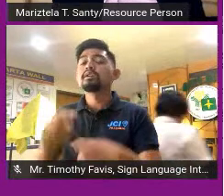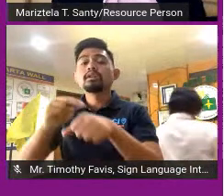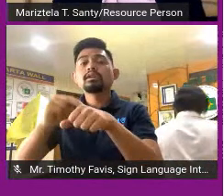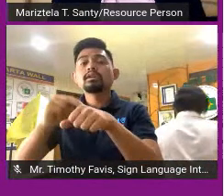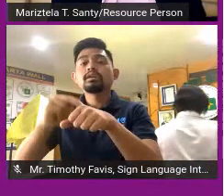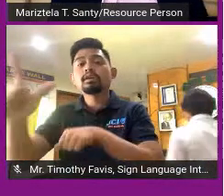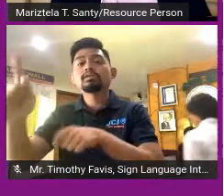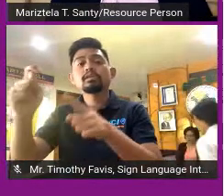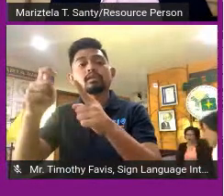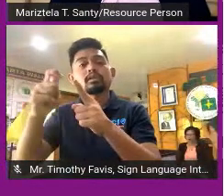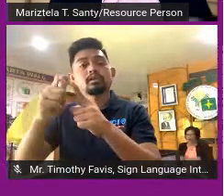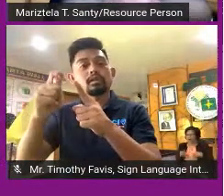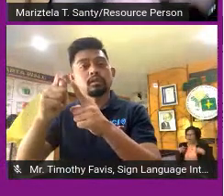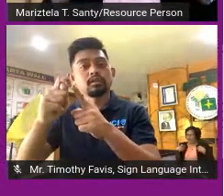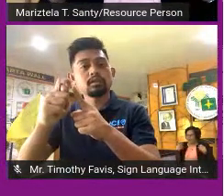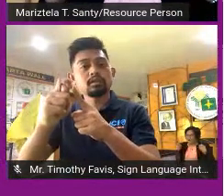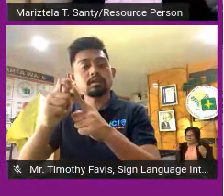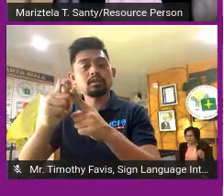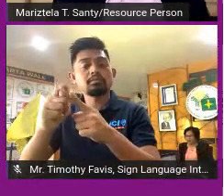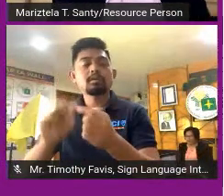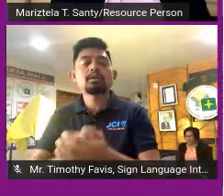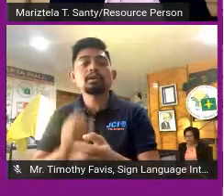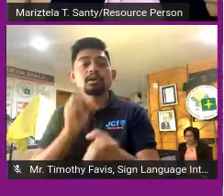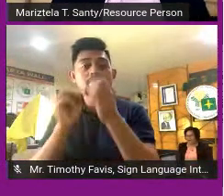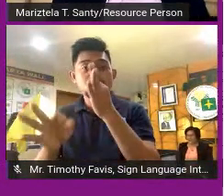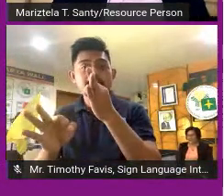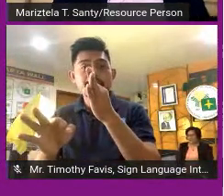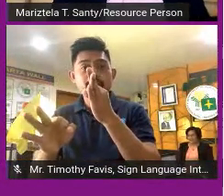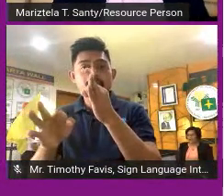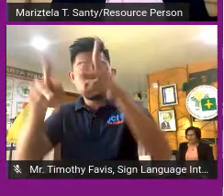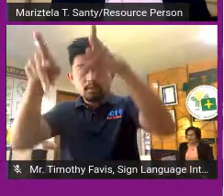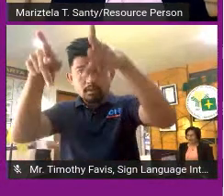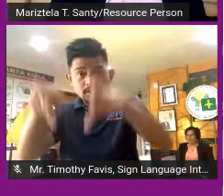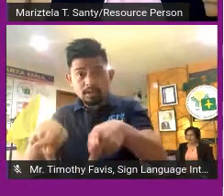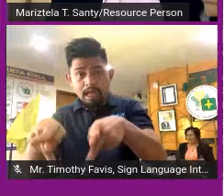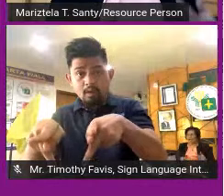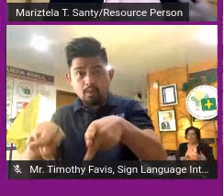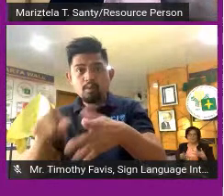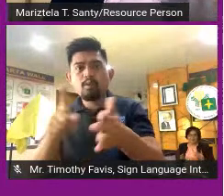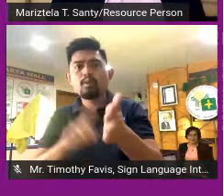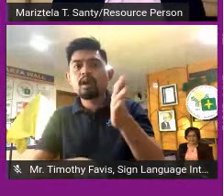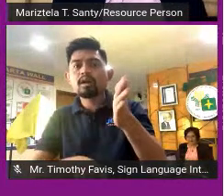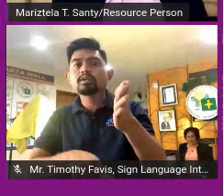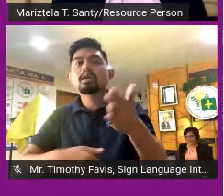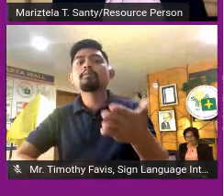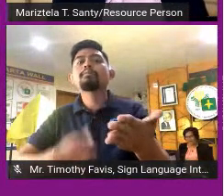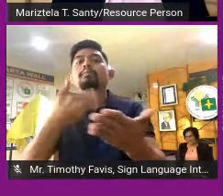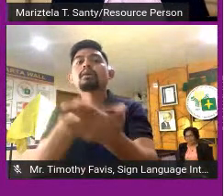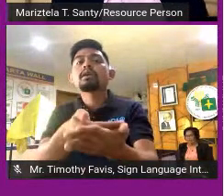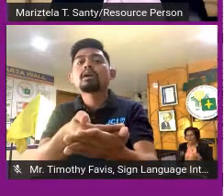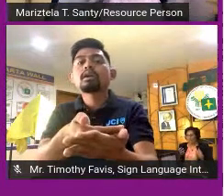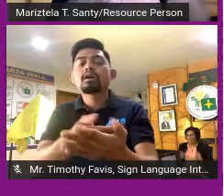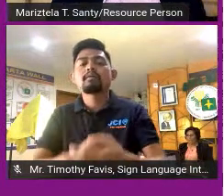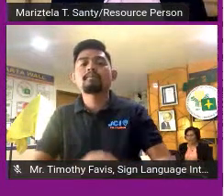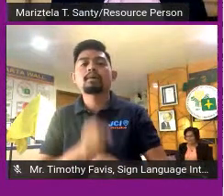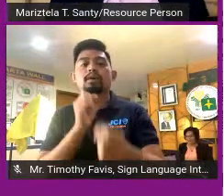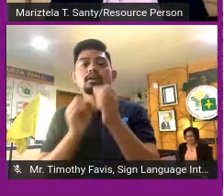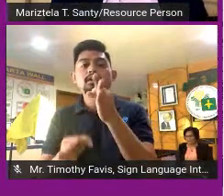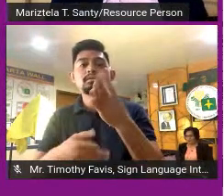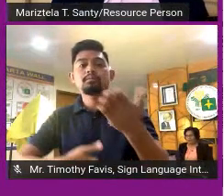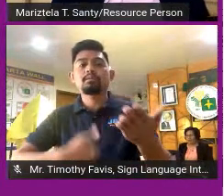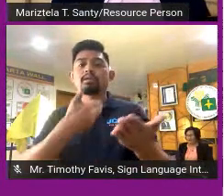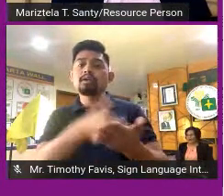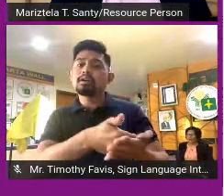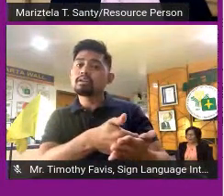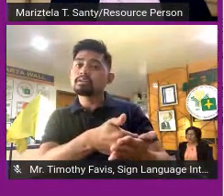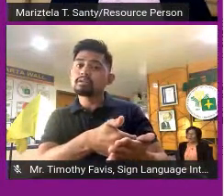natural attribute kung ang tao daw ay kung ano siya ipinanganak. So pag ipinanganak